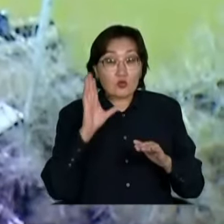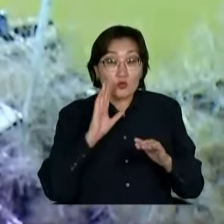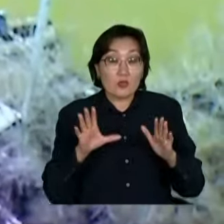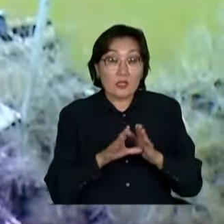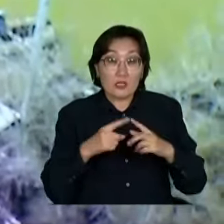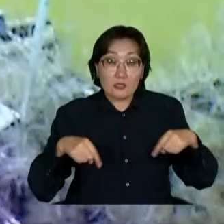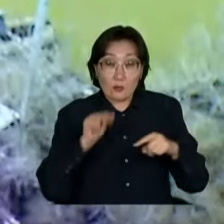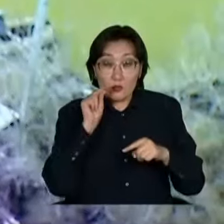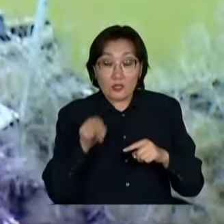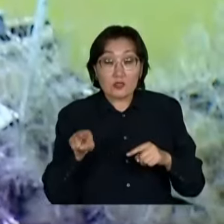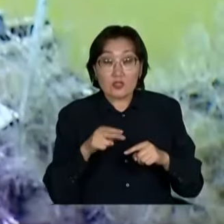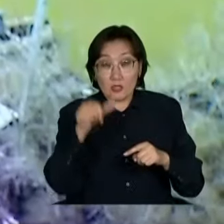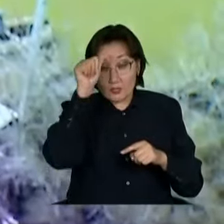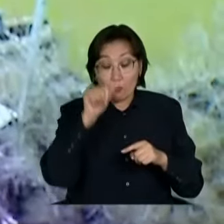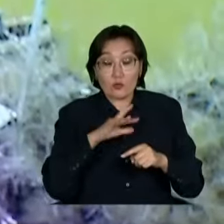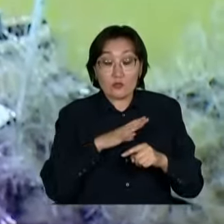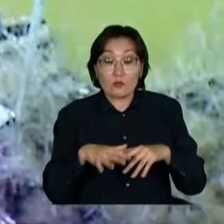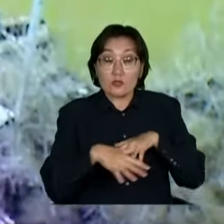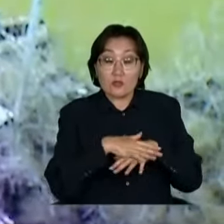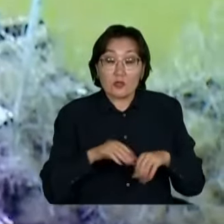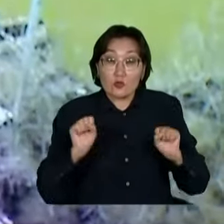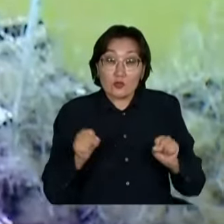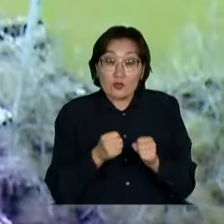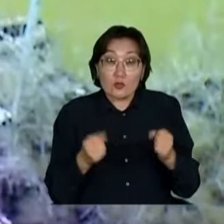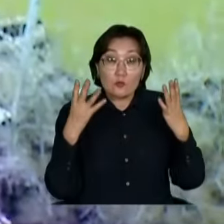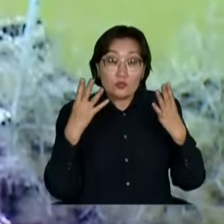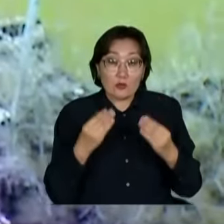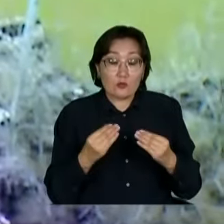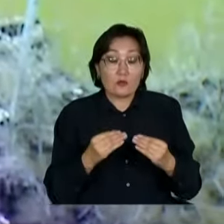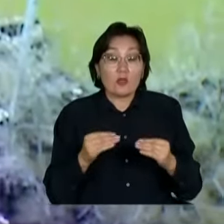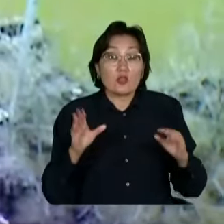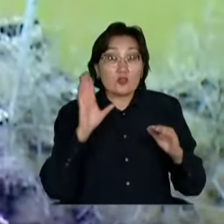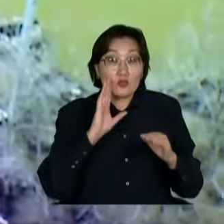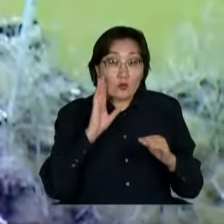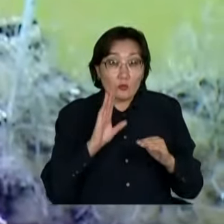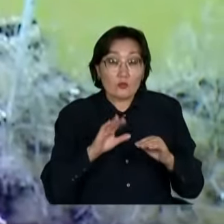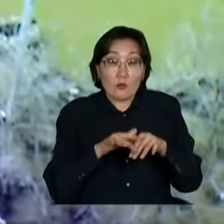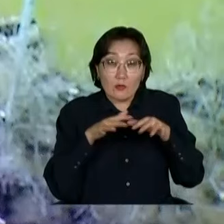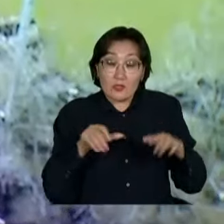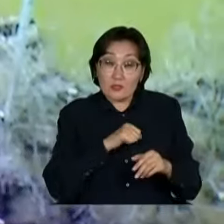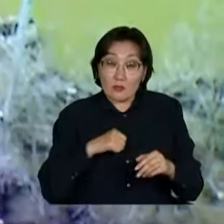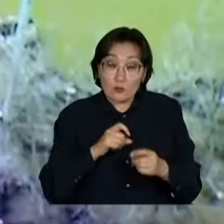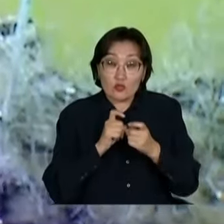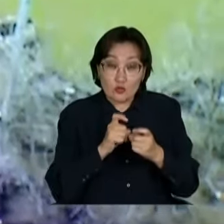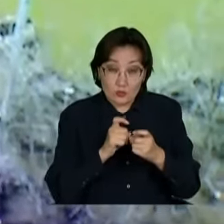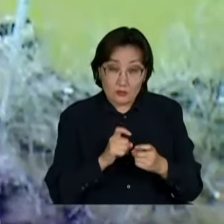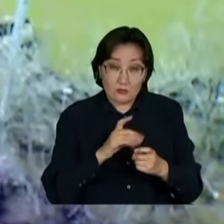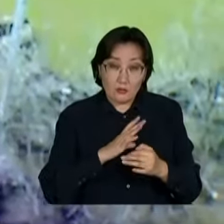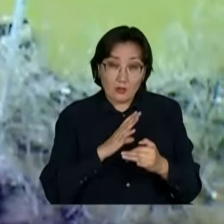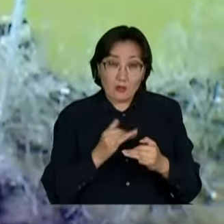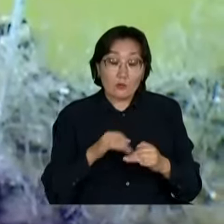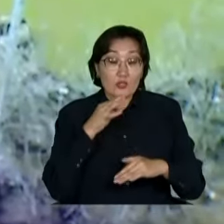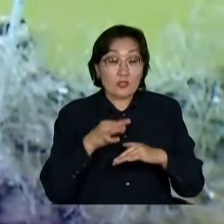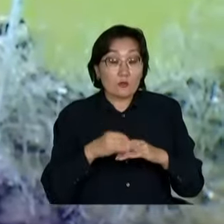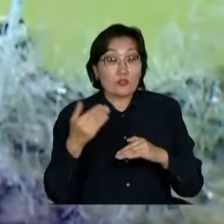Оқиға былтыр желтоқсан айында болған еді. Жұрт қыстың қақаған суығында тілсіз жаумен өз беттерінше қолдан келгенше күрескен. Ал